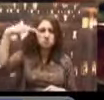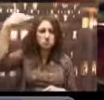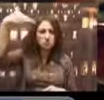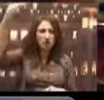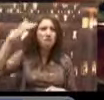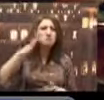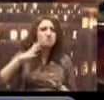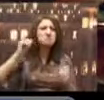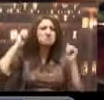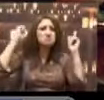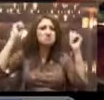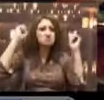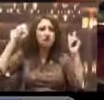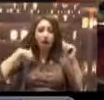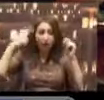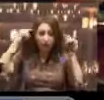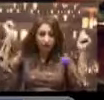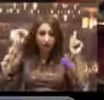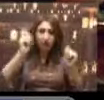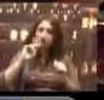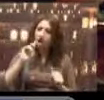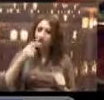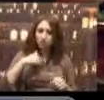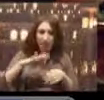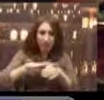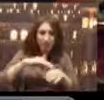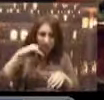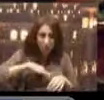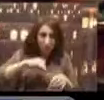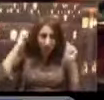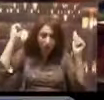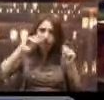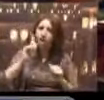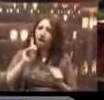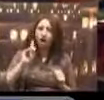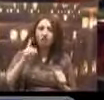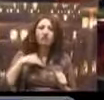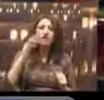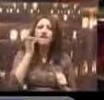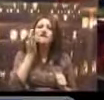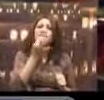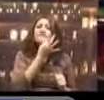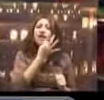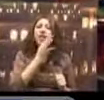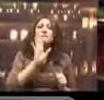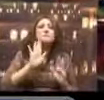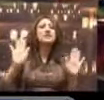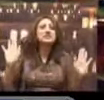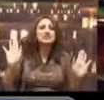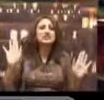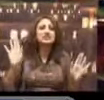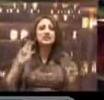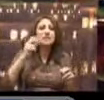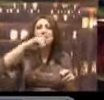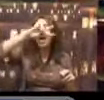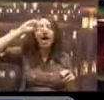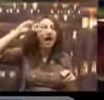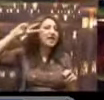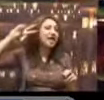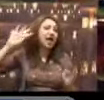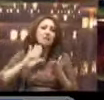ممكن يحصل؟ لا خالص، ما اقدرش ادعي ده خالص يعني. كنت حاسس ان ده فيلم فيه شيء من الخيال العلمي